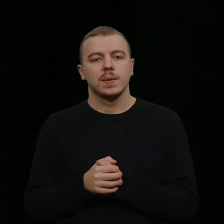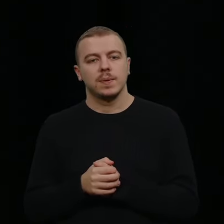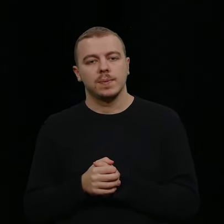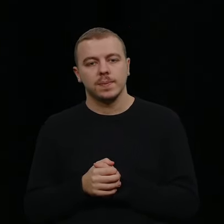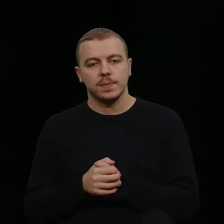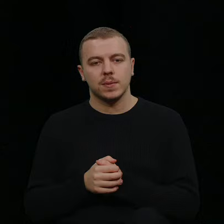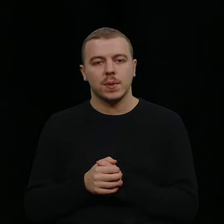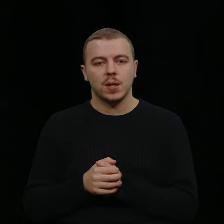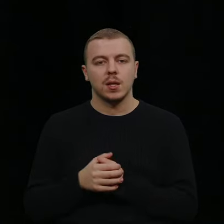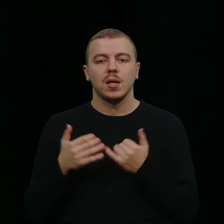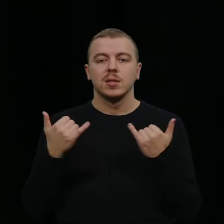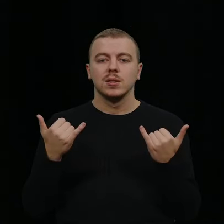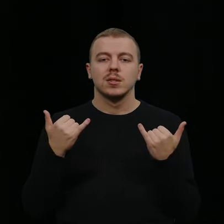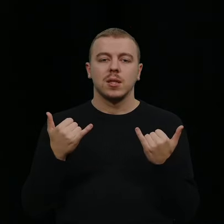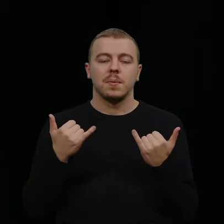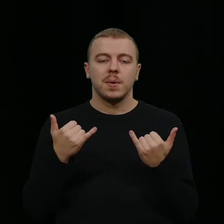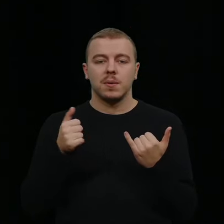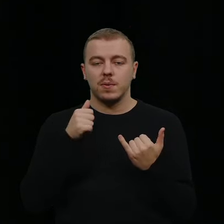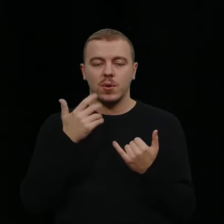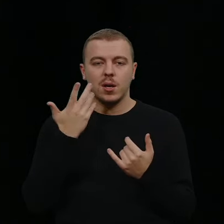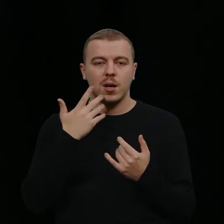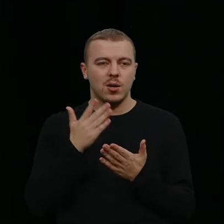nes dabar, kada